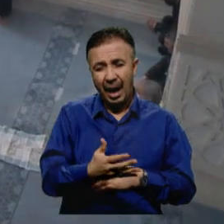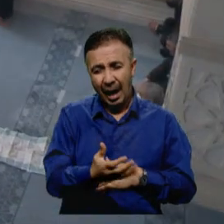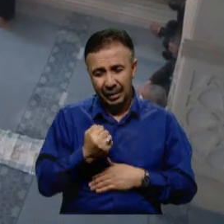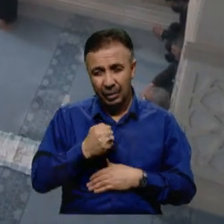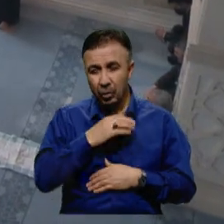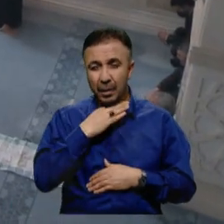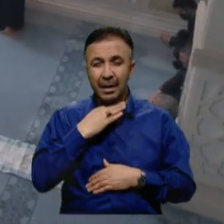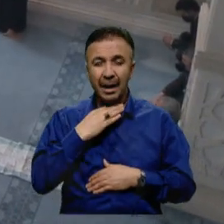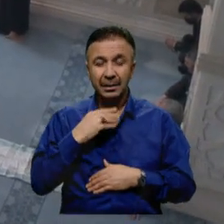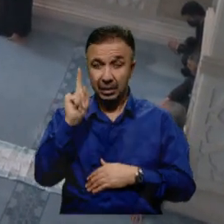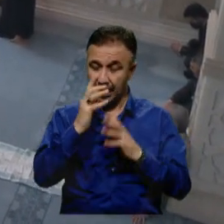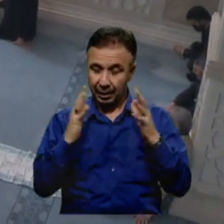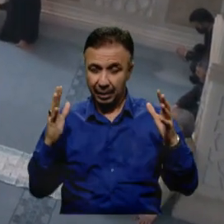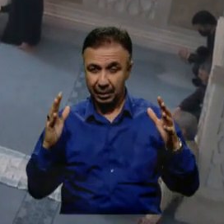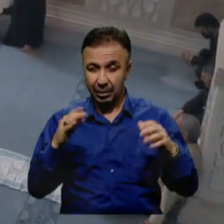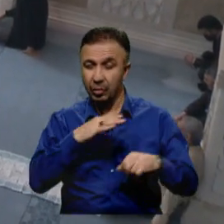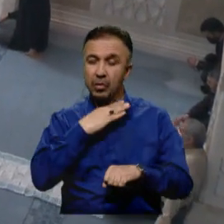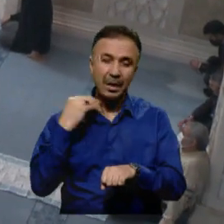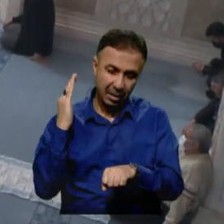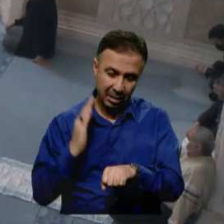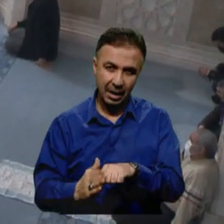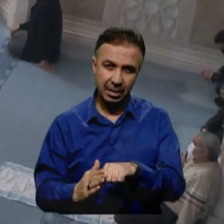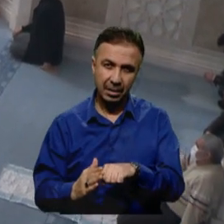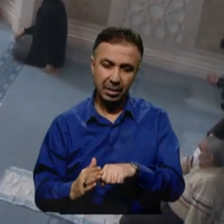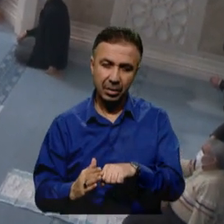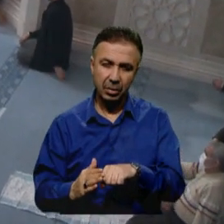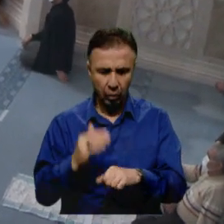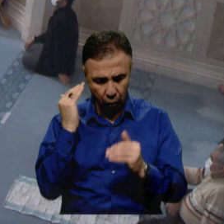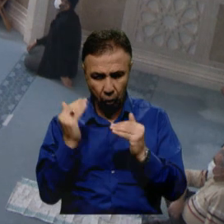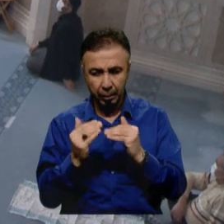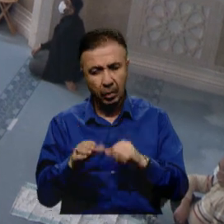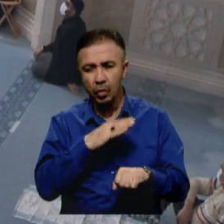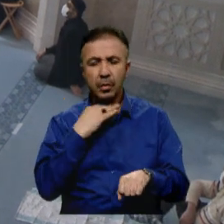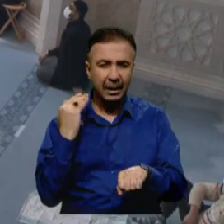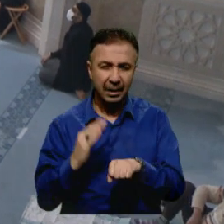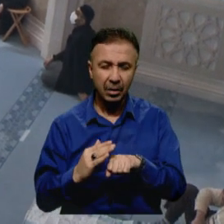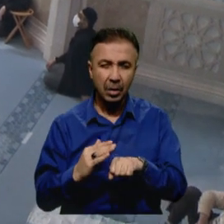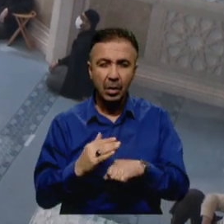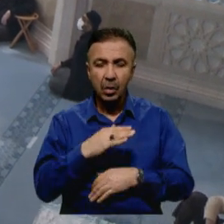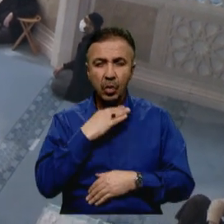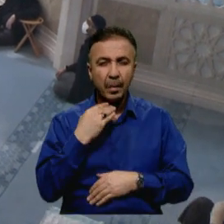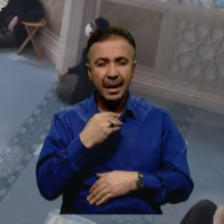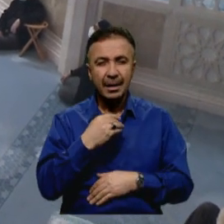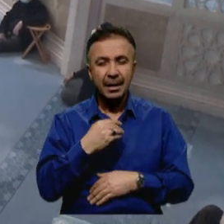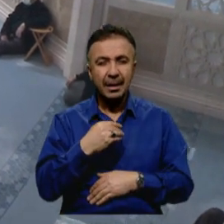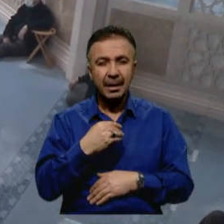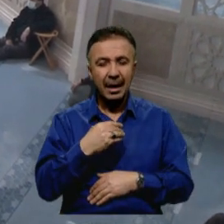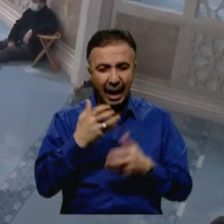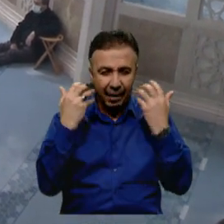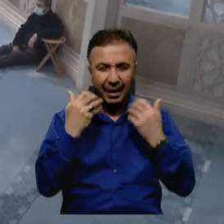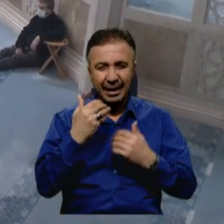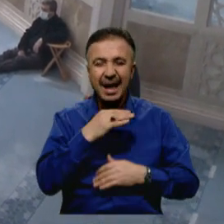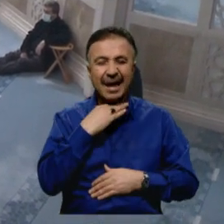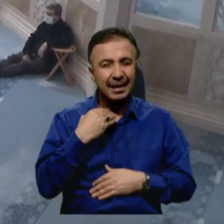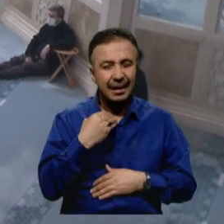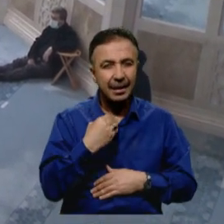efendim fıkıh şartlara uygun güzel bir kesim yaptınız, kurban etini dağıttınız, şeklen fıkhen bu kurban